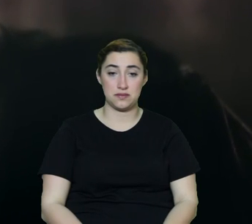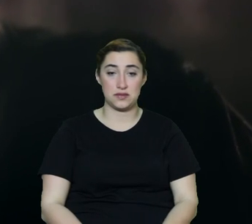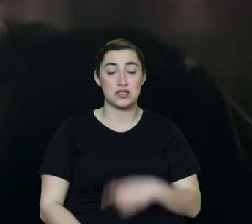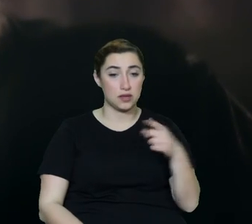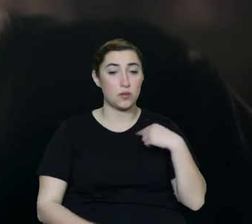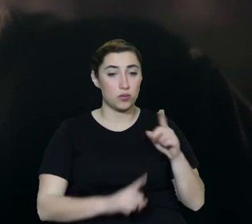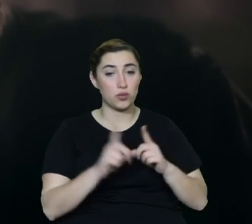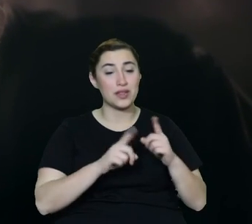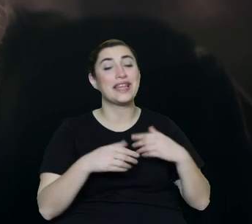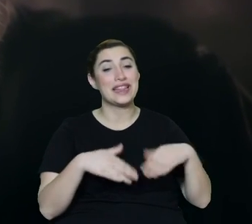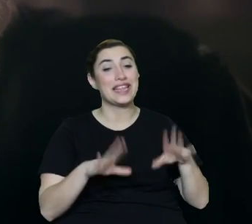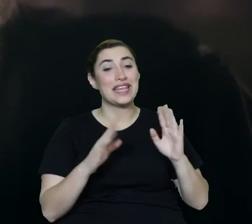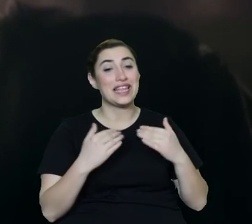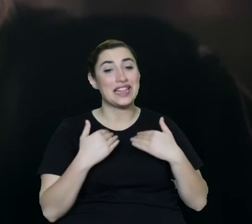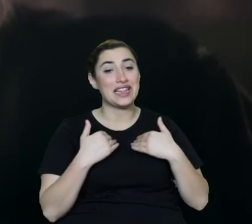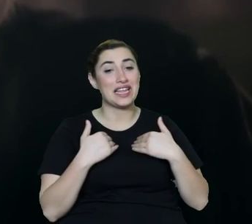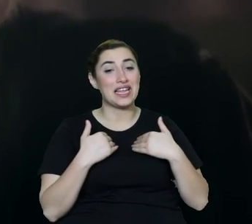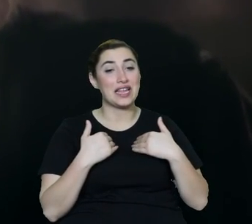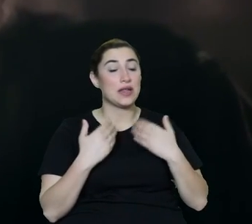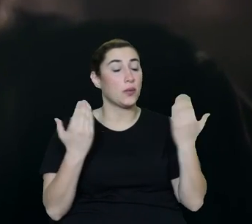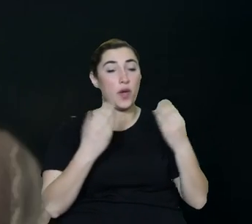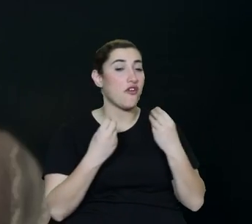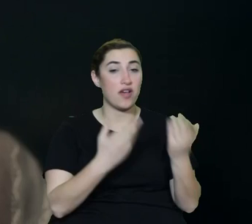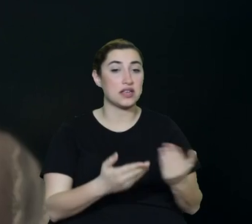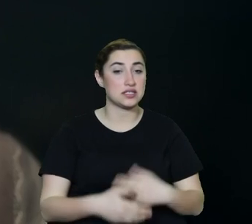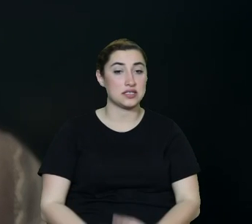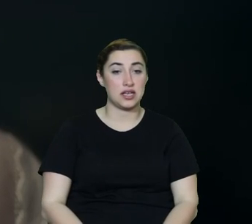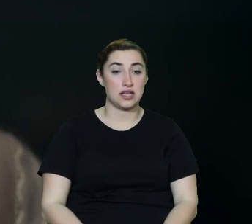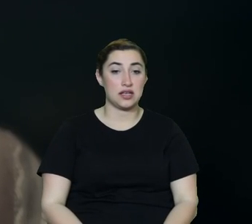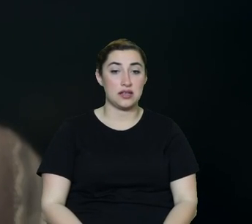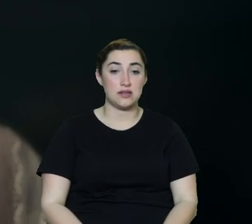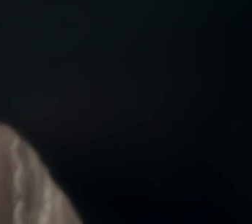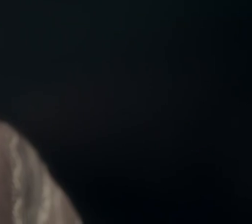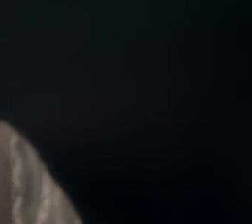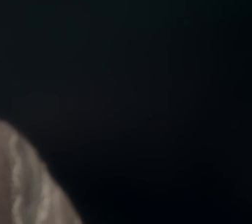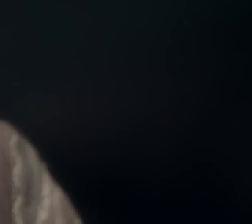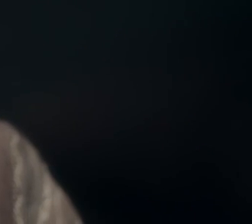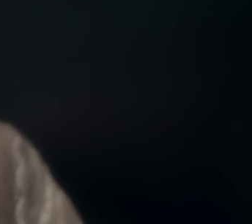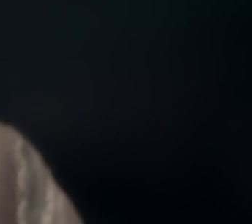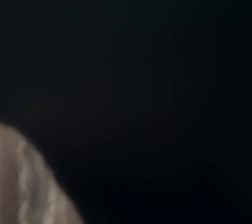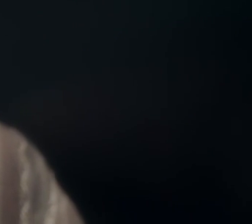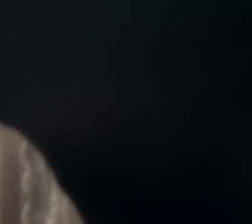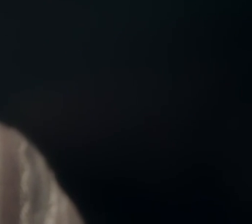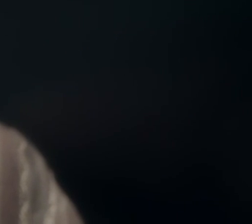Sana buğday yerine himmet versek. Yunus afalladı.